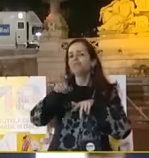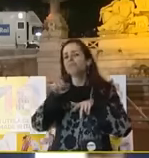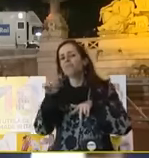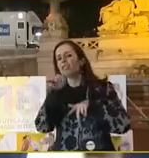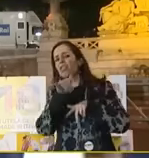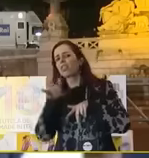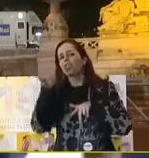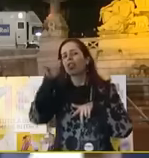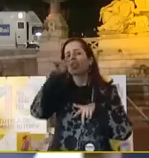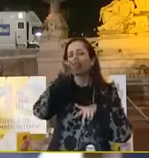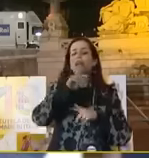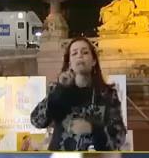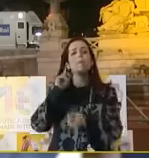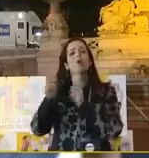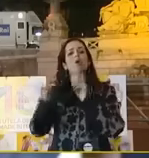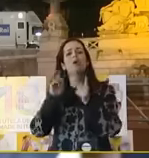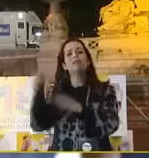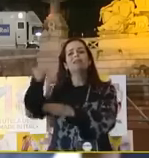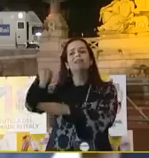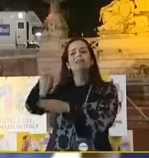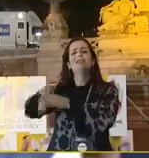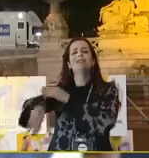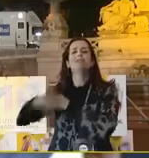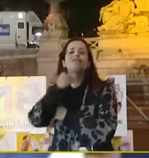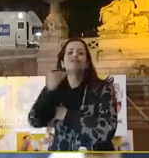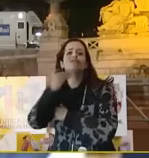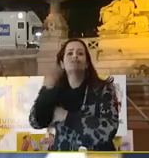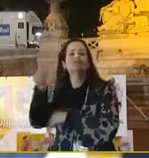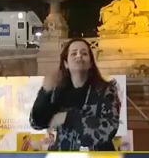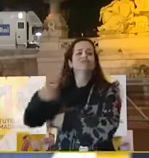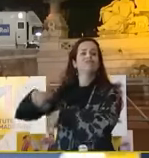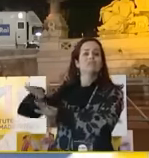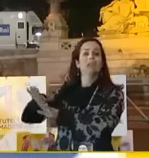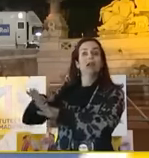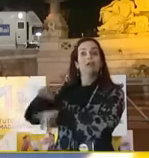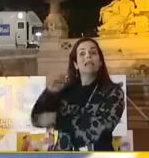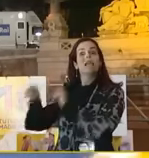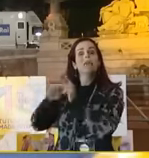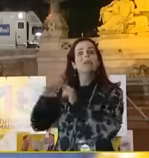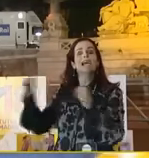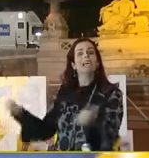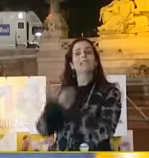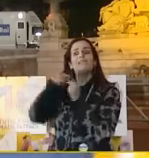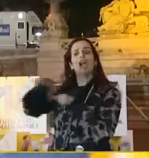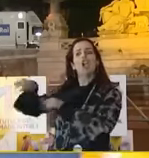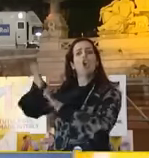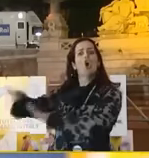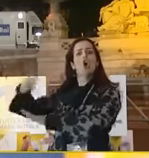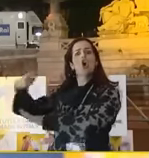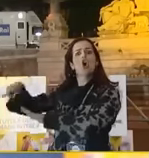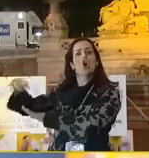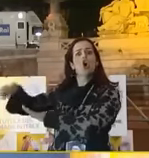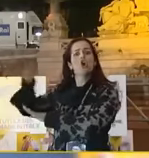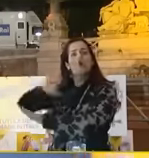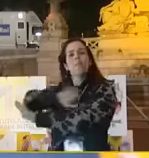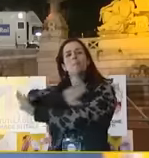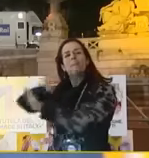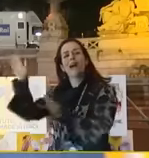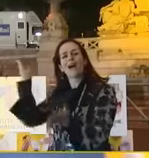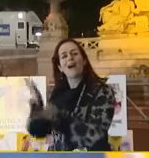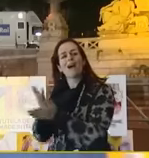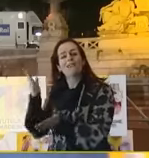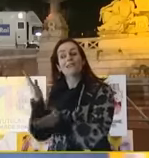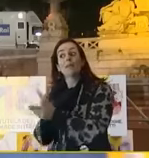della politica, perché la politica per loro è soltanto attività loro e basta, perché gli fa paura un cittadino che partecipa,